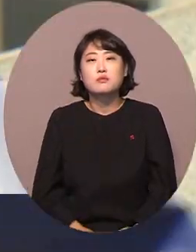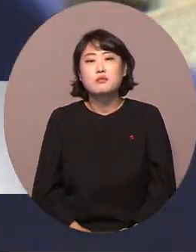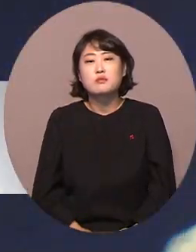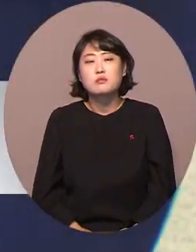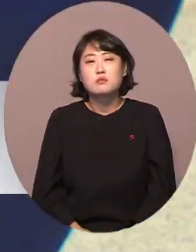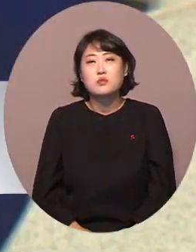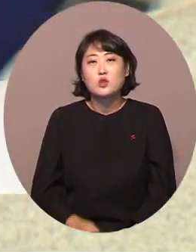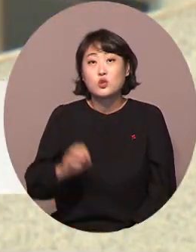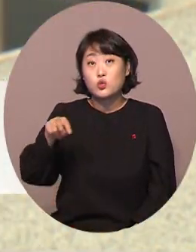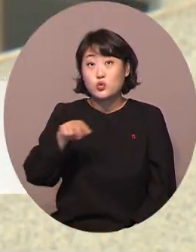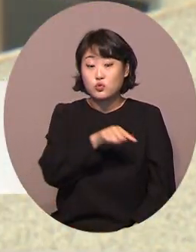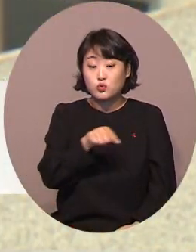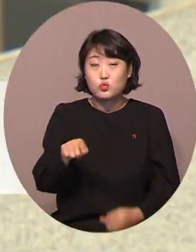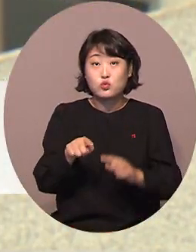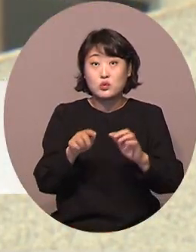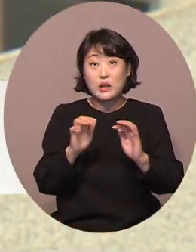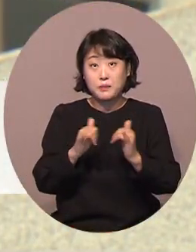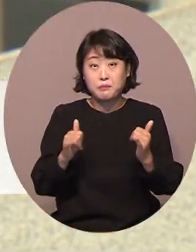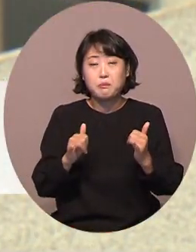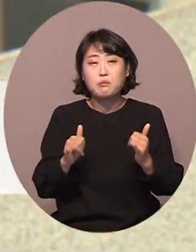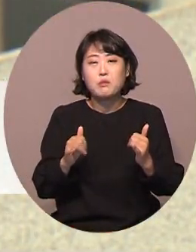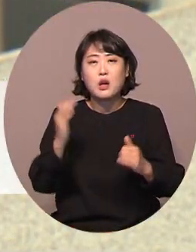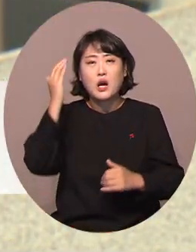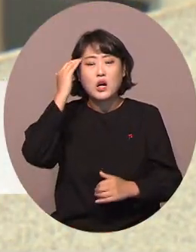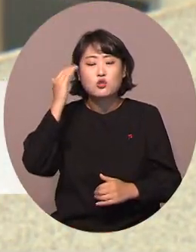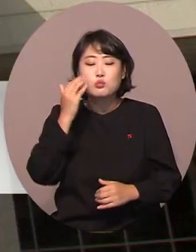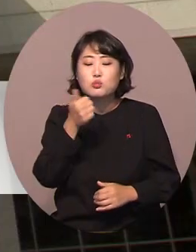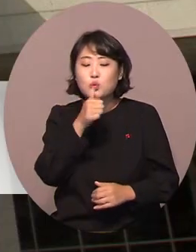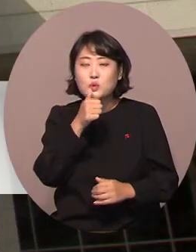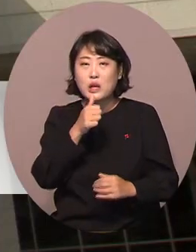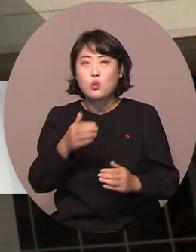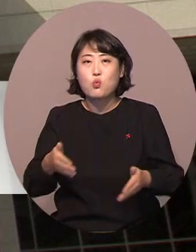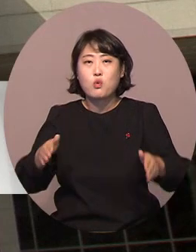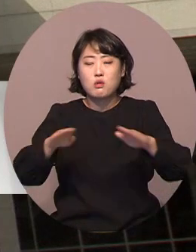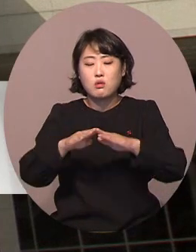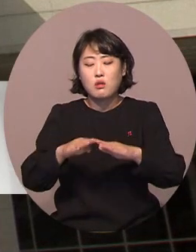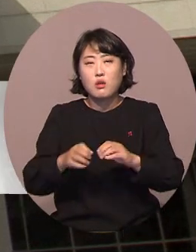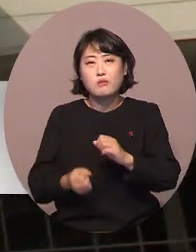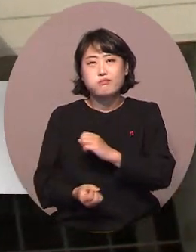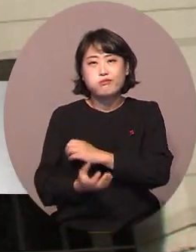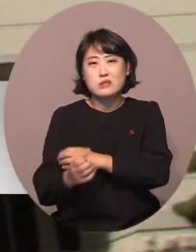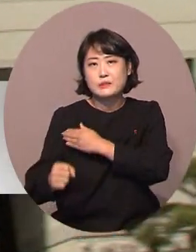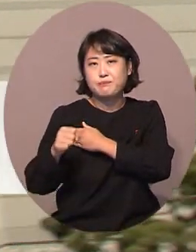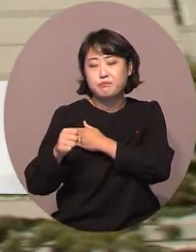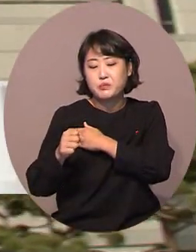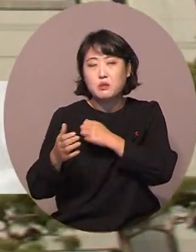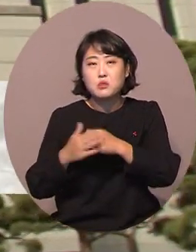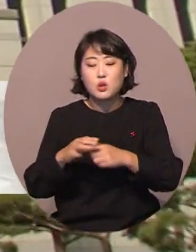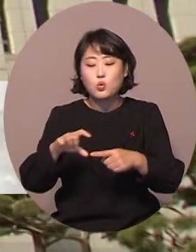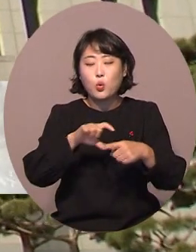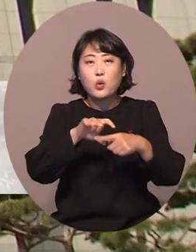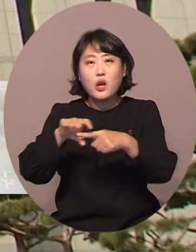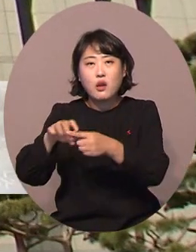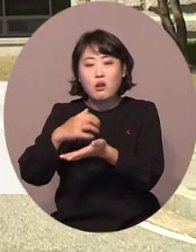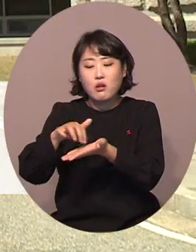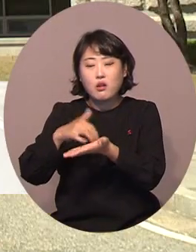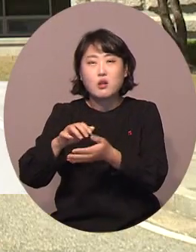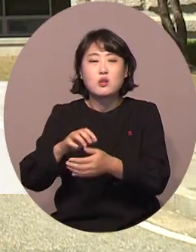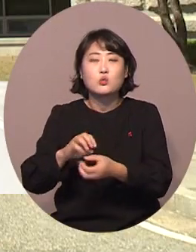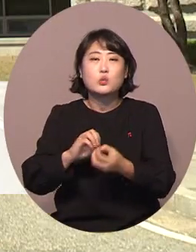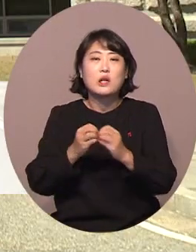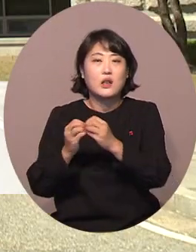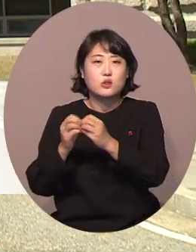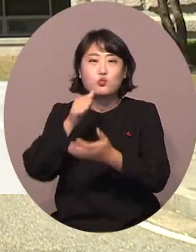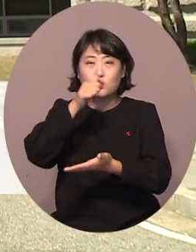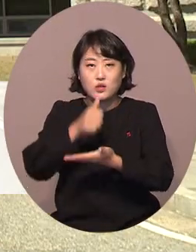전 차관과 이 전 청장은 한국부동산원에 부당한 영향력을 행사해 통계 수치를 조작하게 한 혐의를 받고